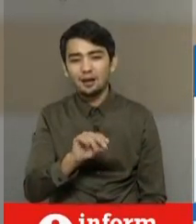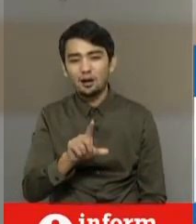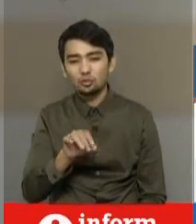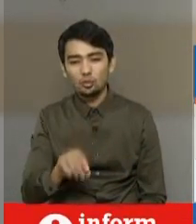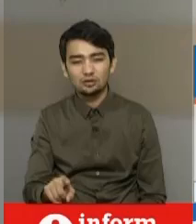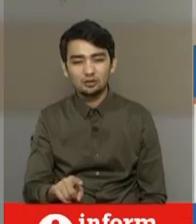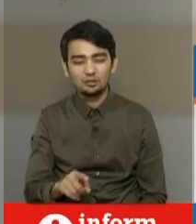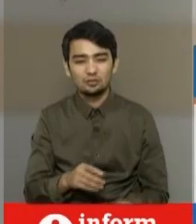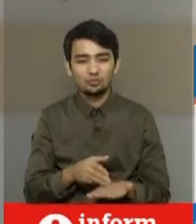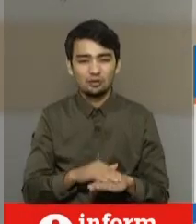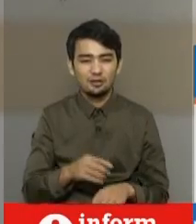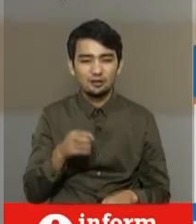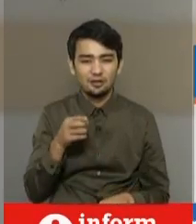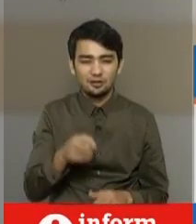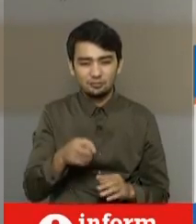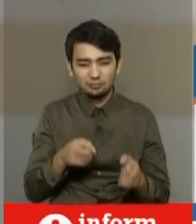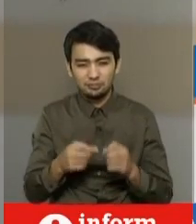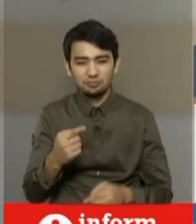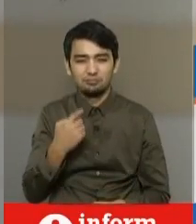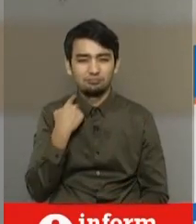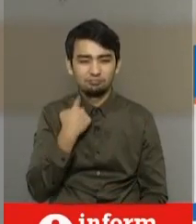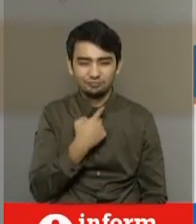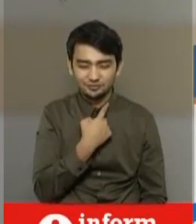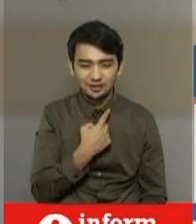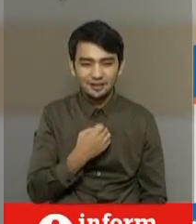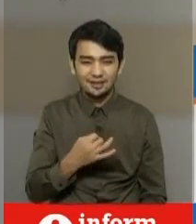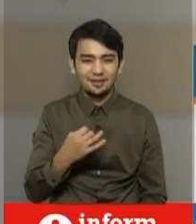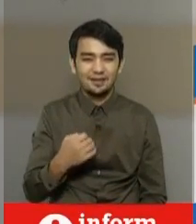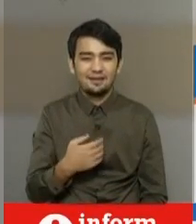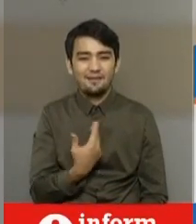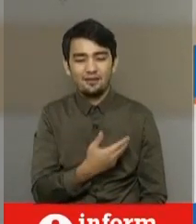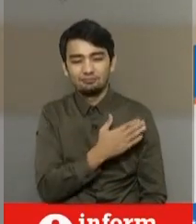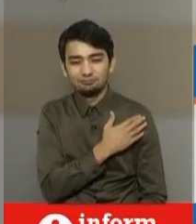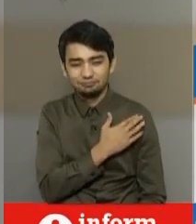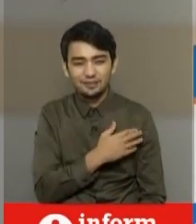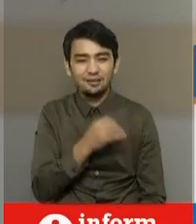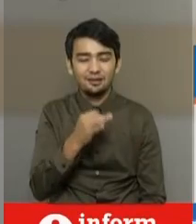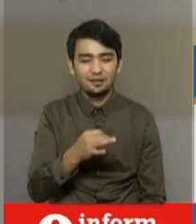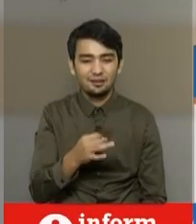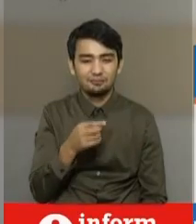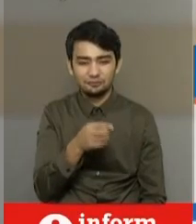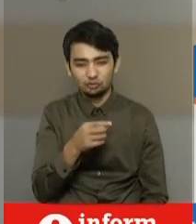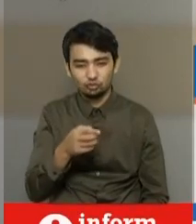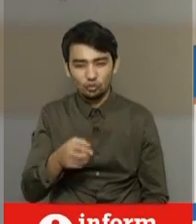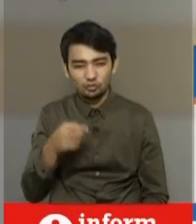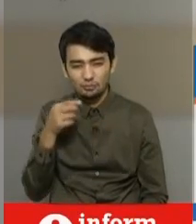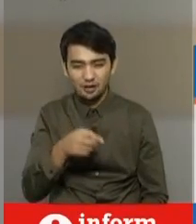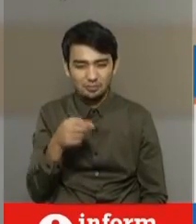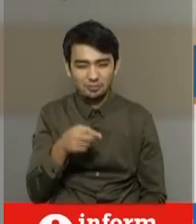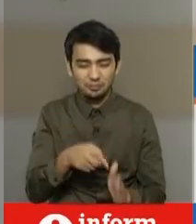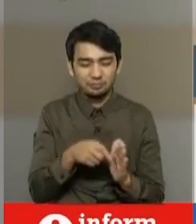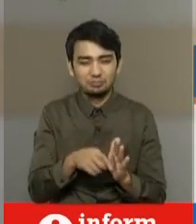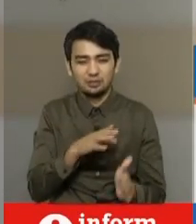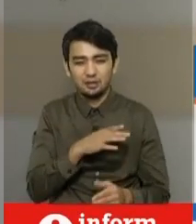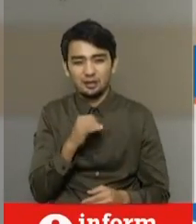köptegen kesilgen teren moyun jäne sol iyek jäne boğana aymaqtarının jarakatı, kesilgen jarakatlarının tüstü, jäne